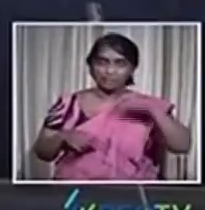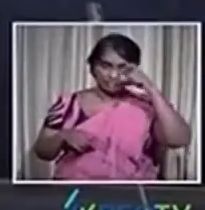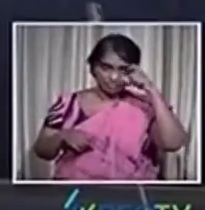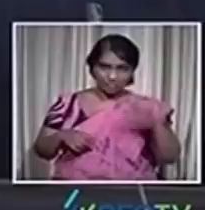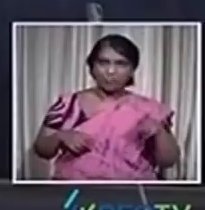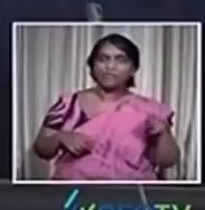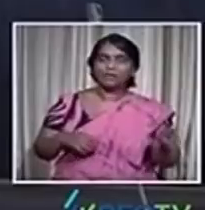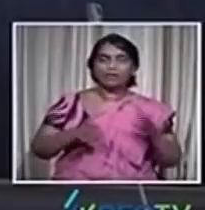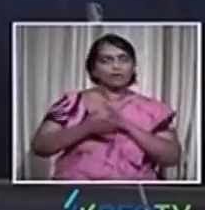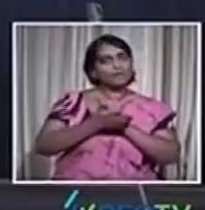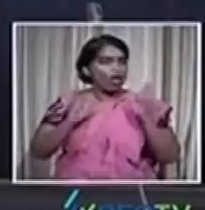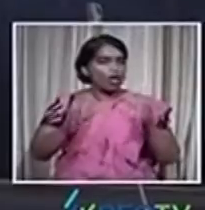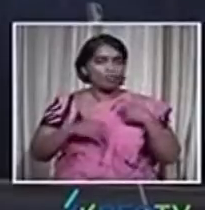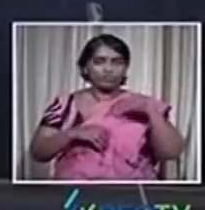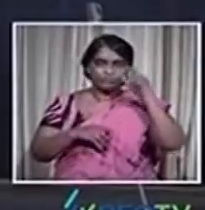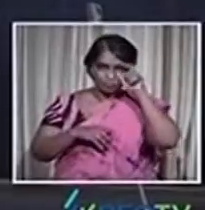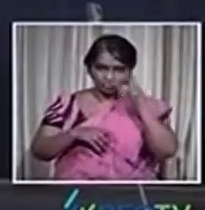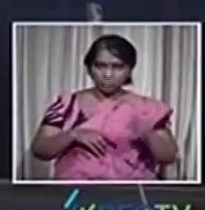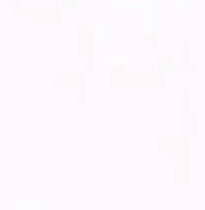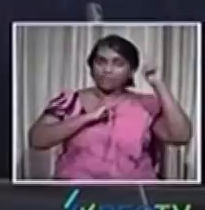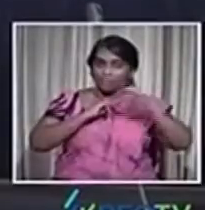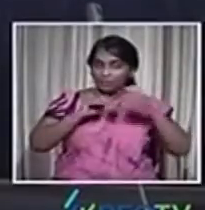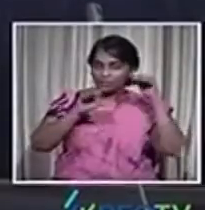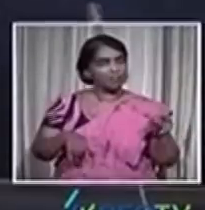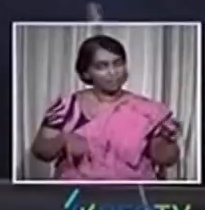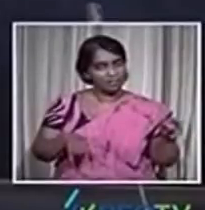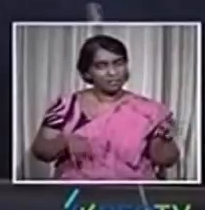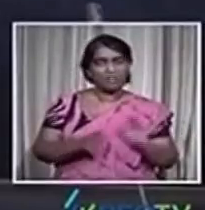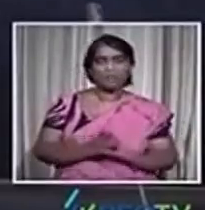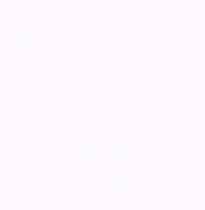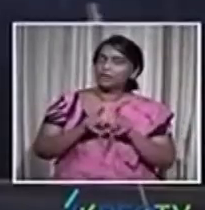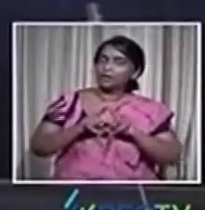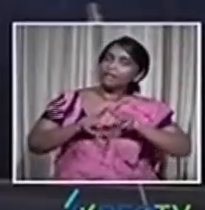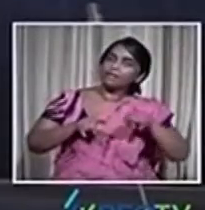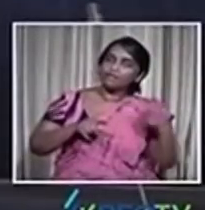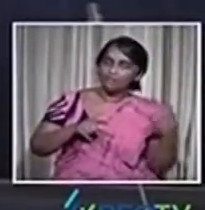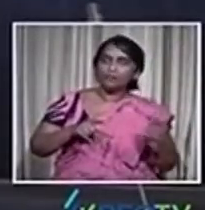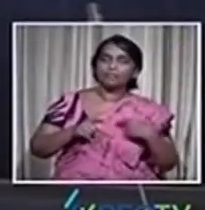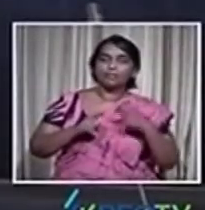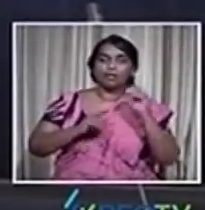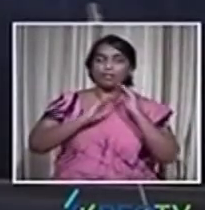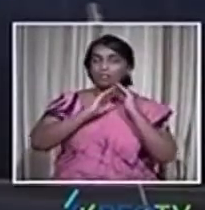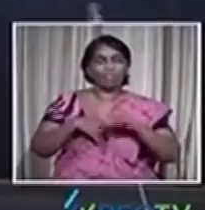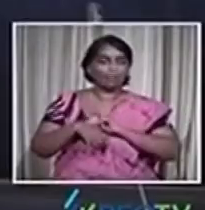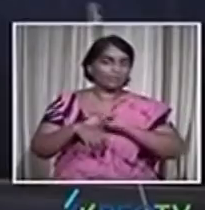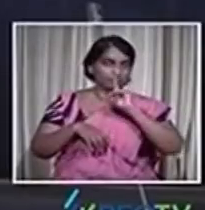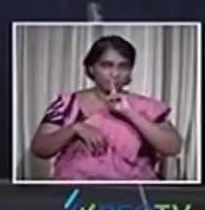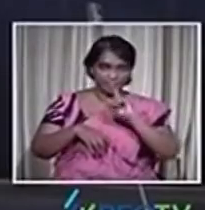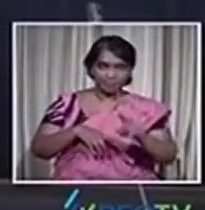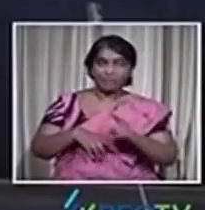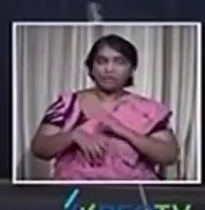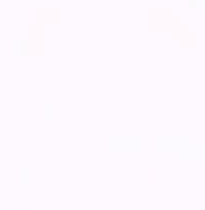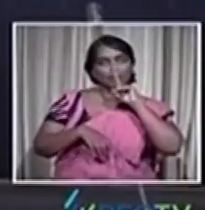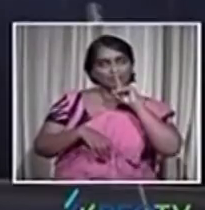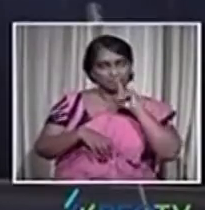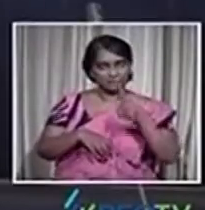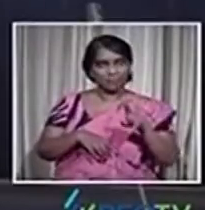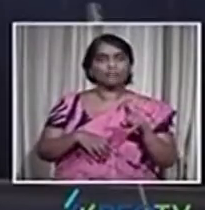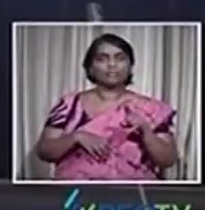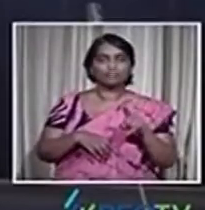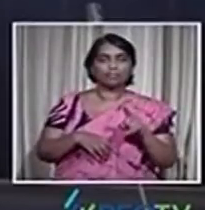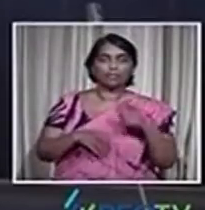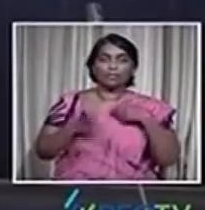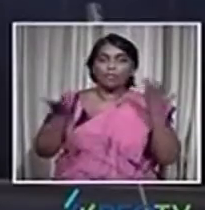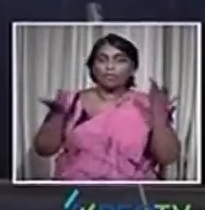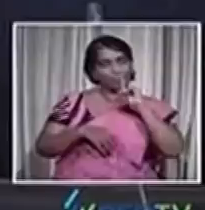දැක්කා සාමකාමී අරගල. What is their peaceful struggle? We saw how peaceful protests were conducted. Now university students or other students are riled up and